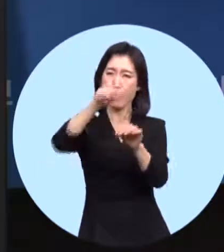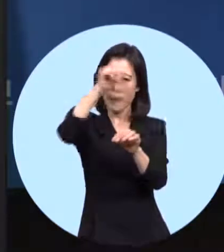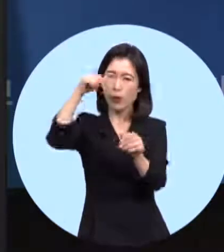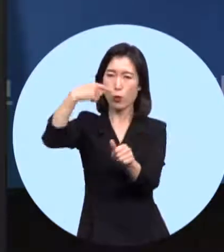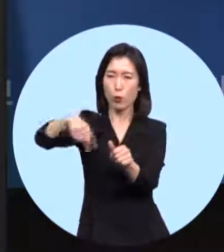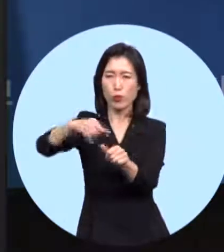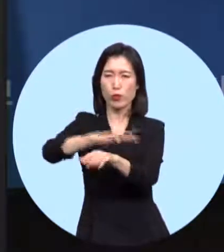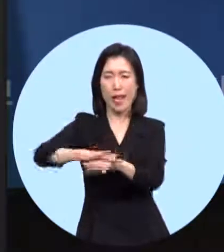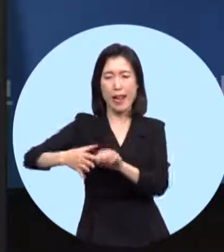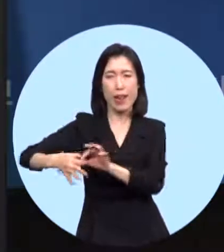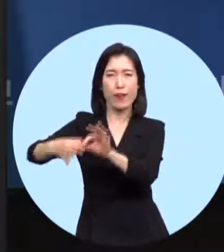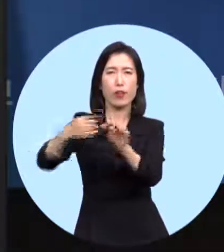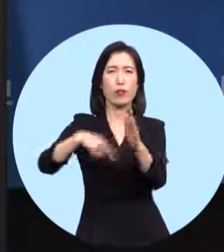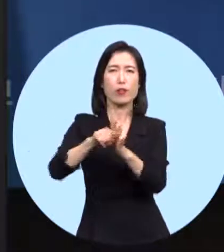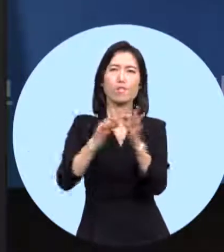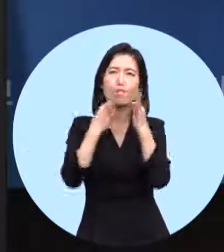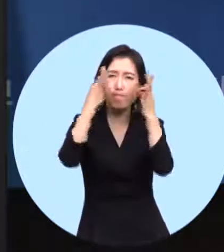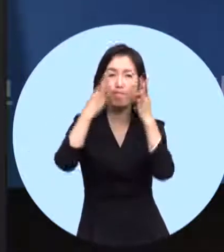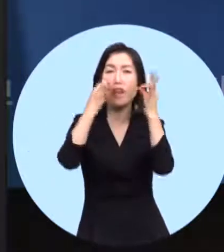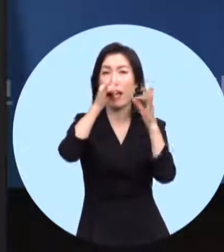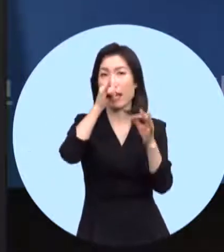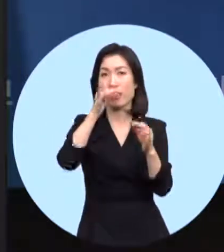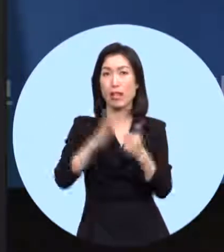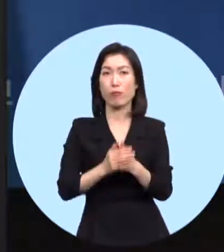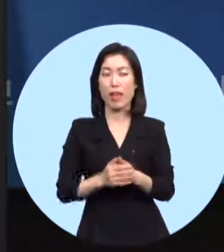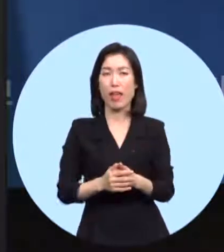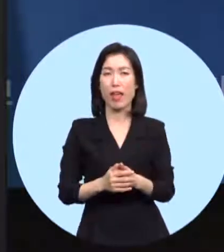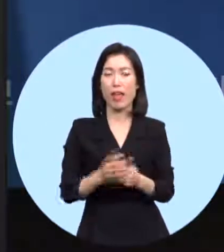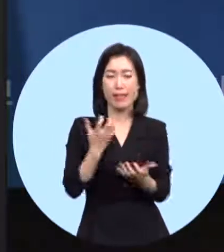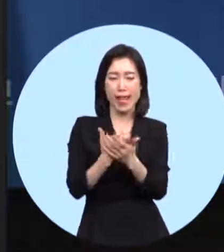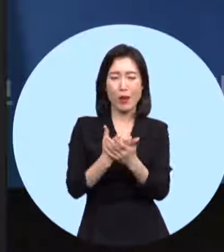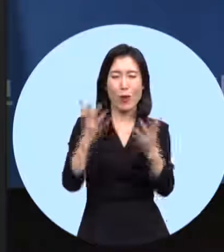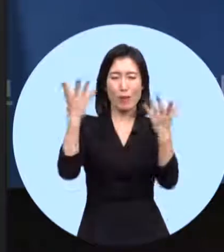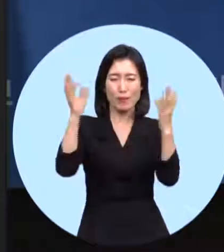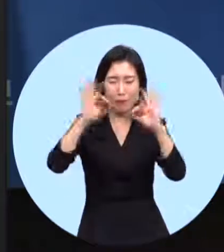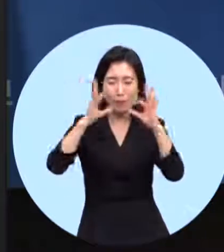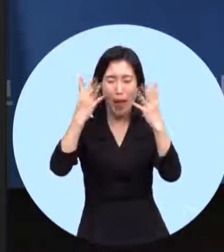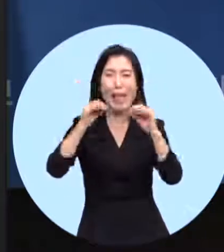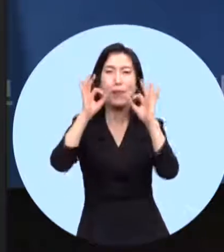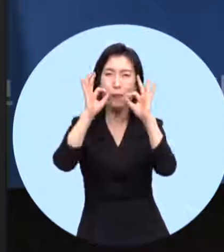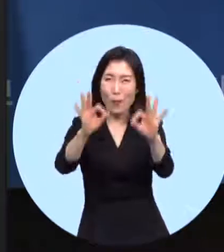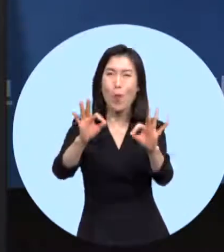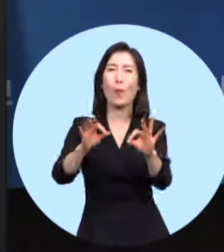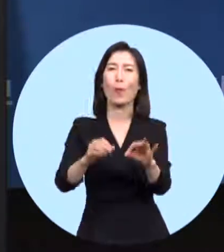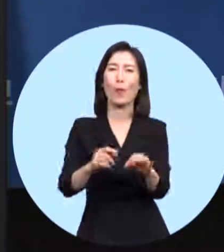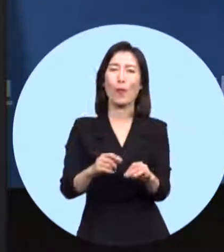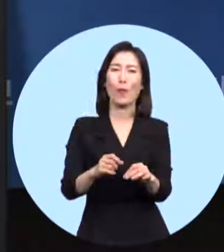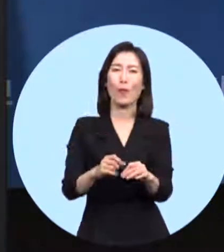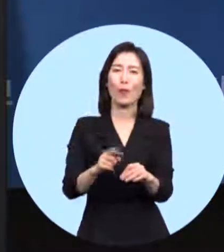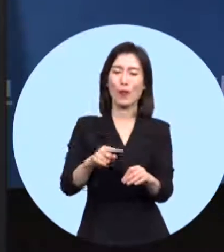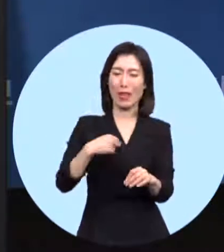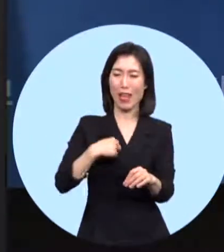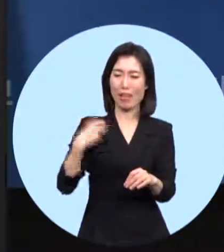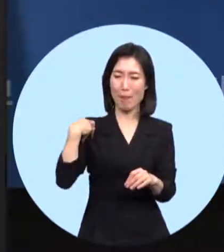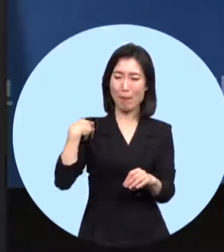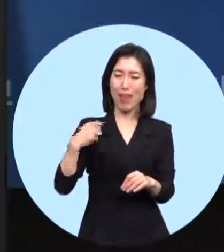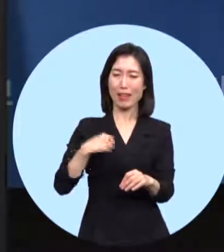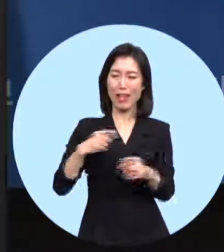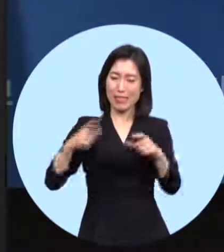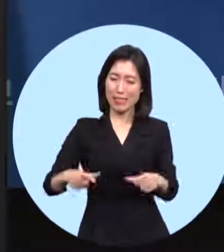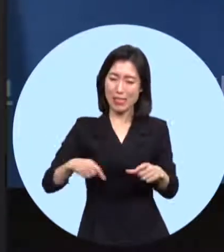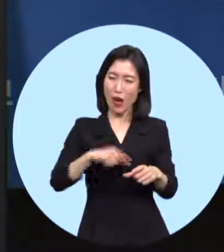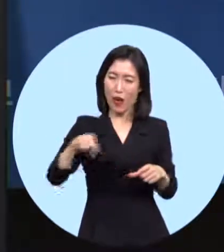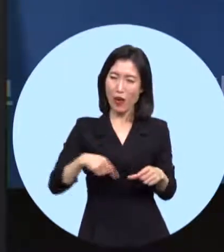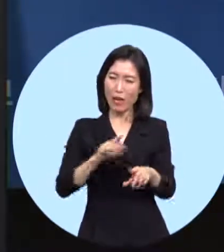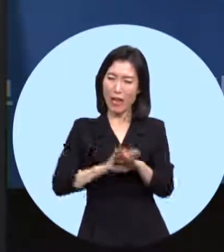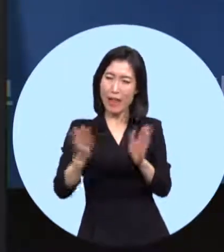연계해서 평생학습을 활성화하기 위해서 노력을 하고 있기 때문에 많이 찾아보시고 그중에 이제 본인이 담당하시는 지역과